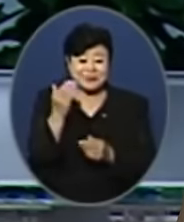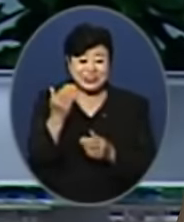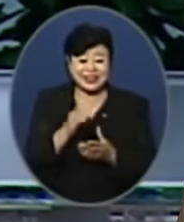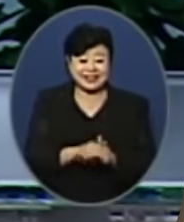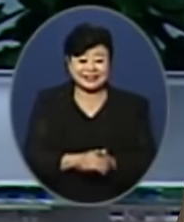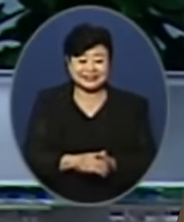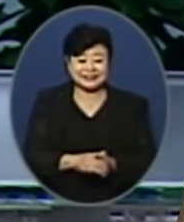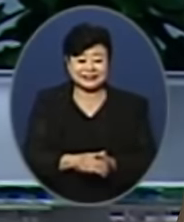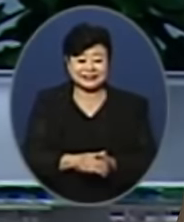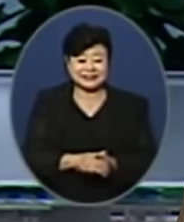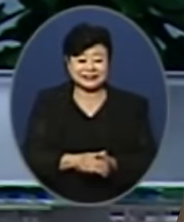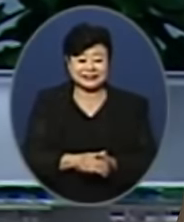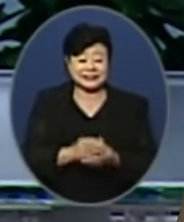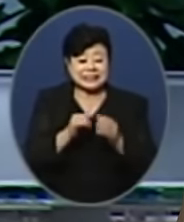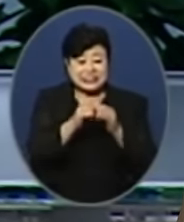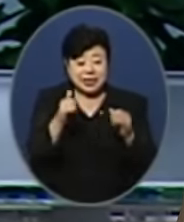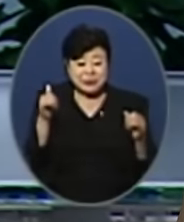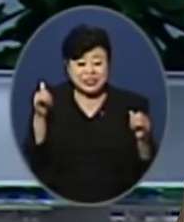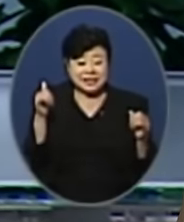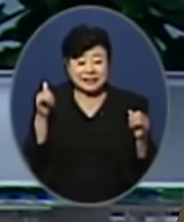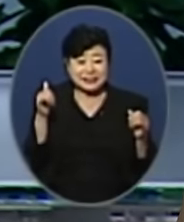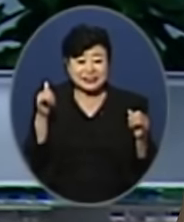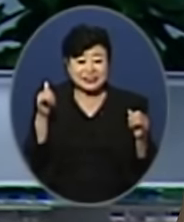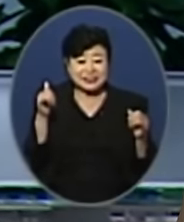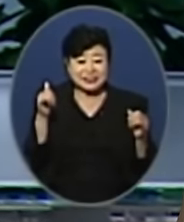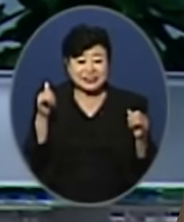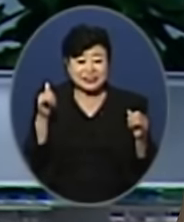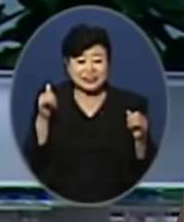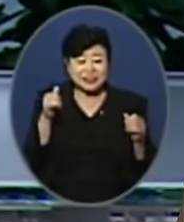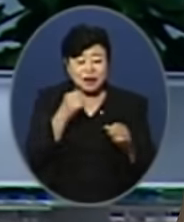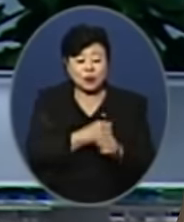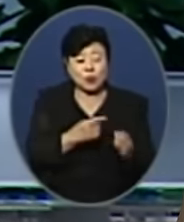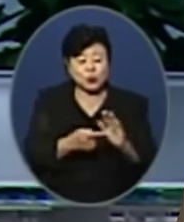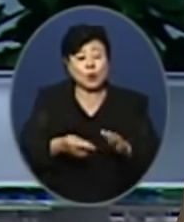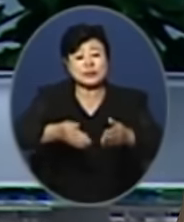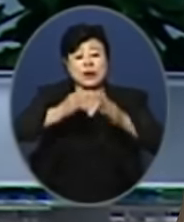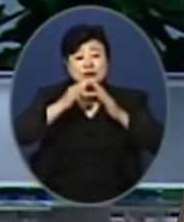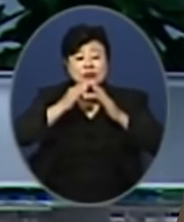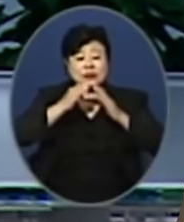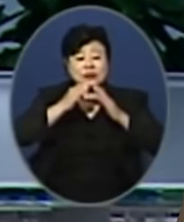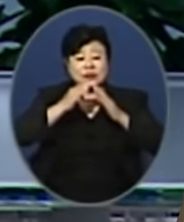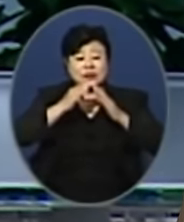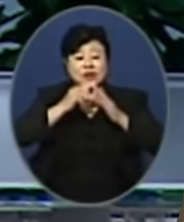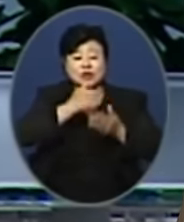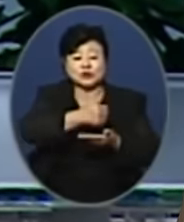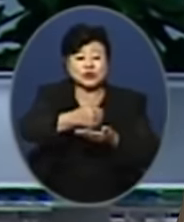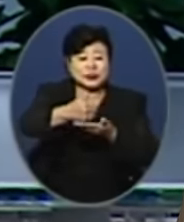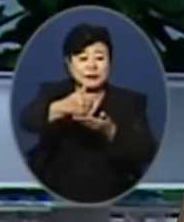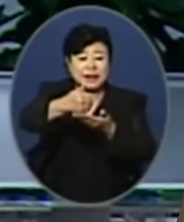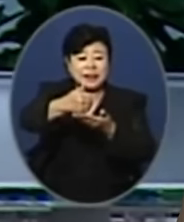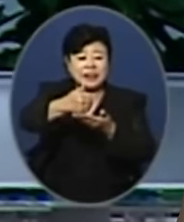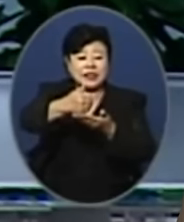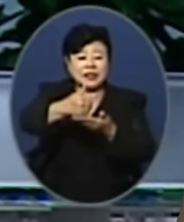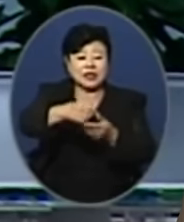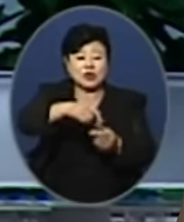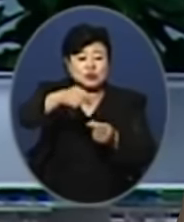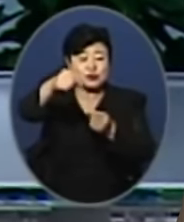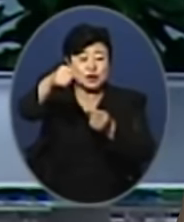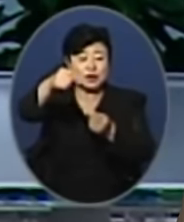것입니다. 사람이 공로를 세워서 주님의